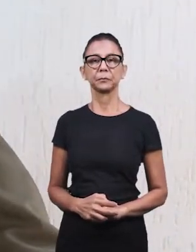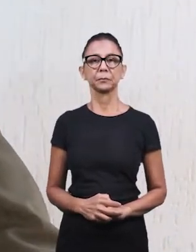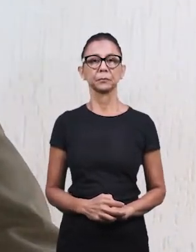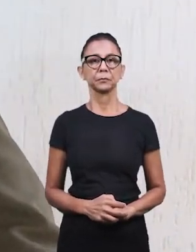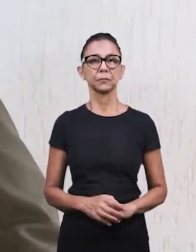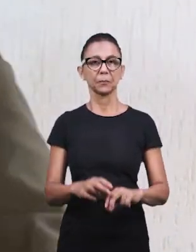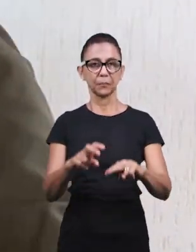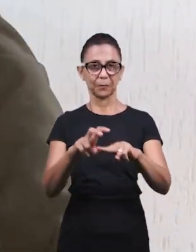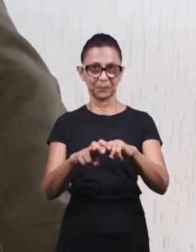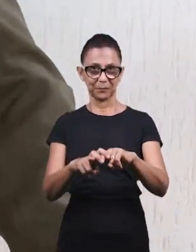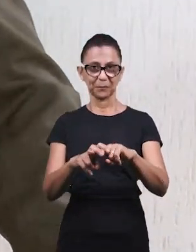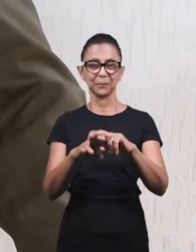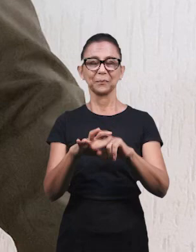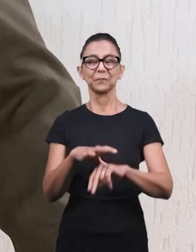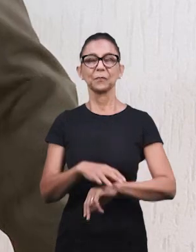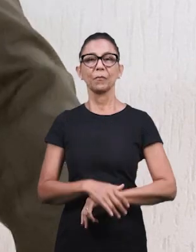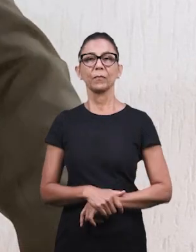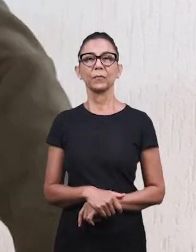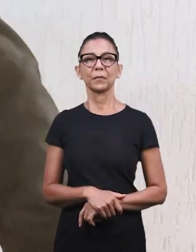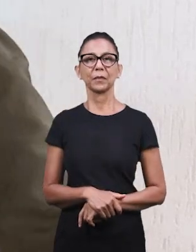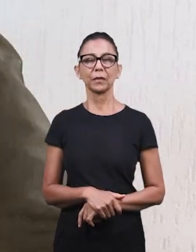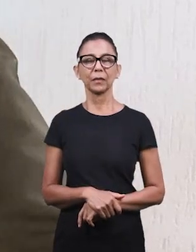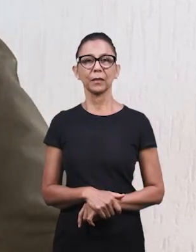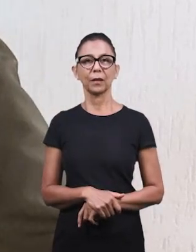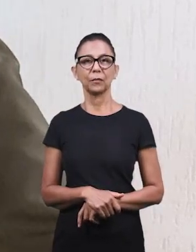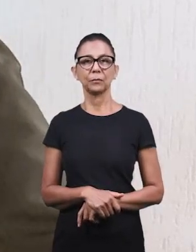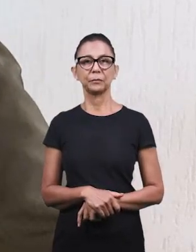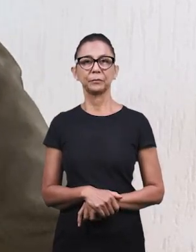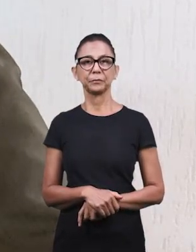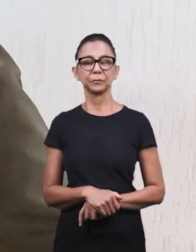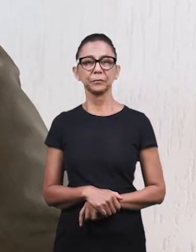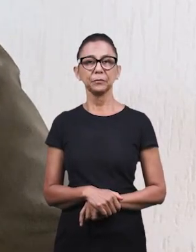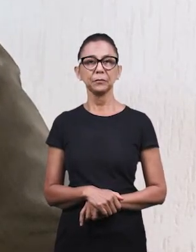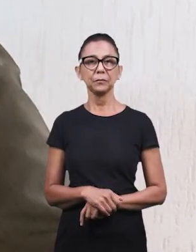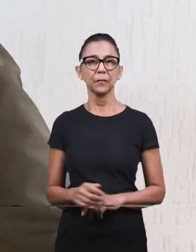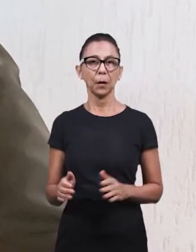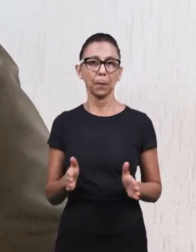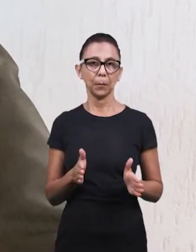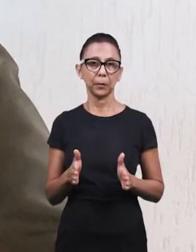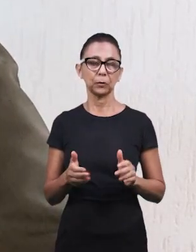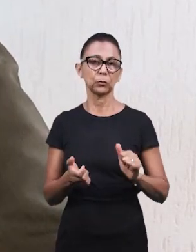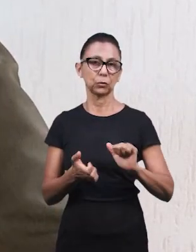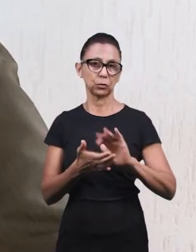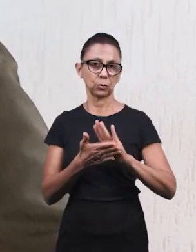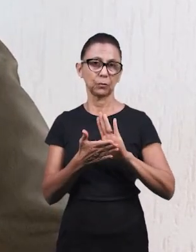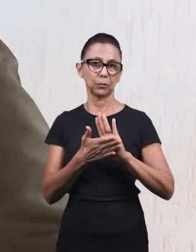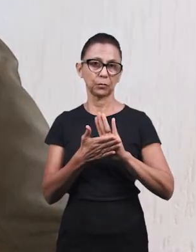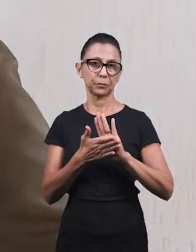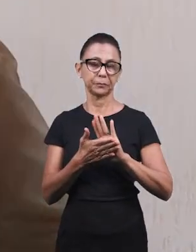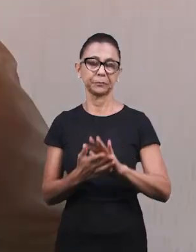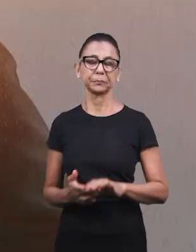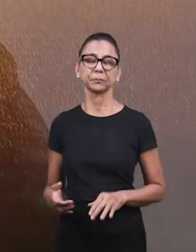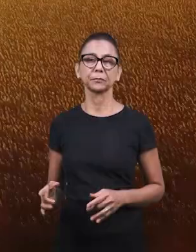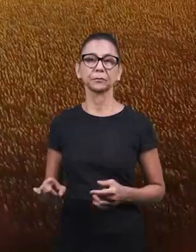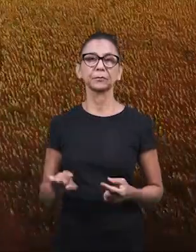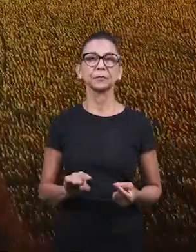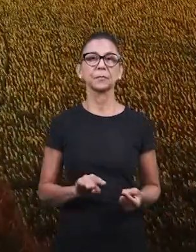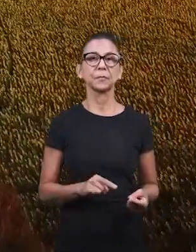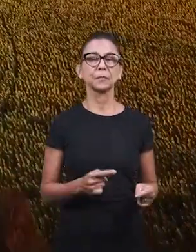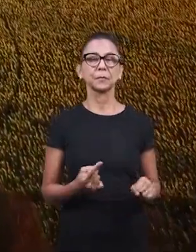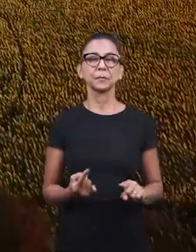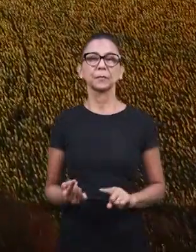Можете присаживаться, возлюбленные, и сейчас мы с вами споем псалом о